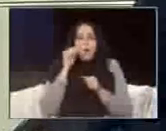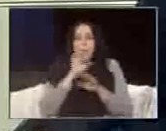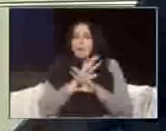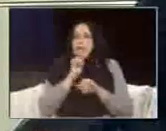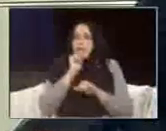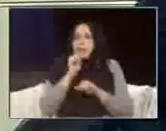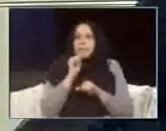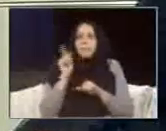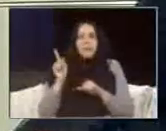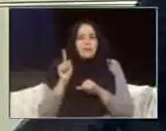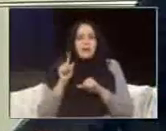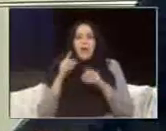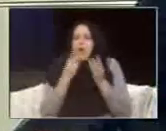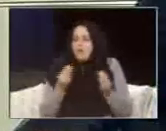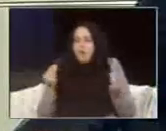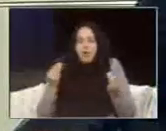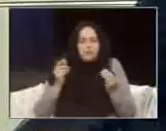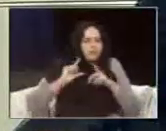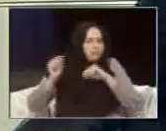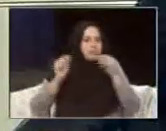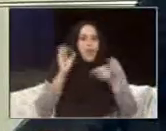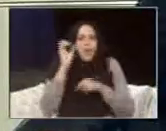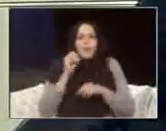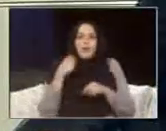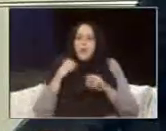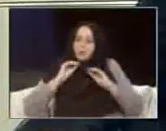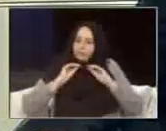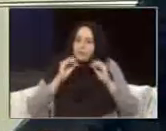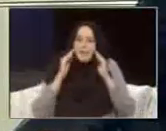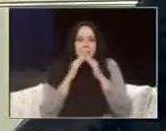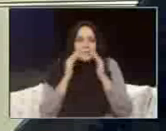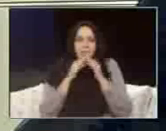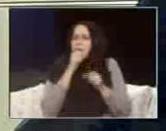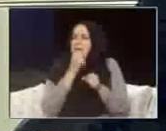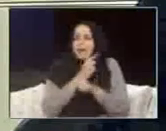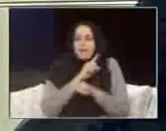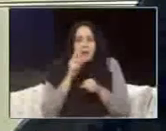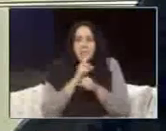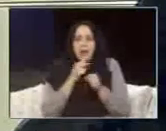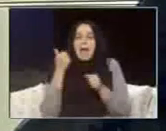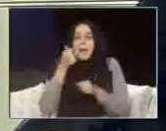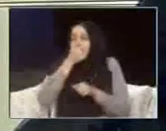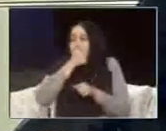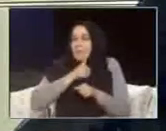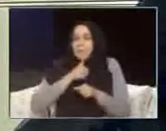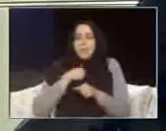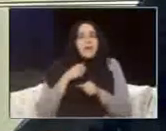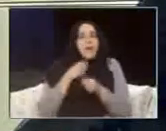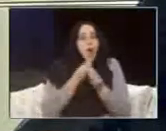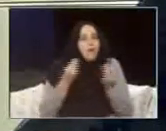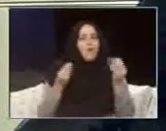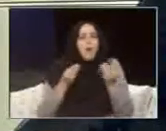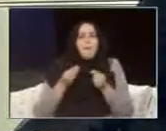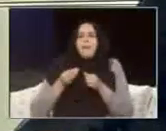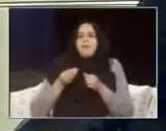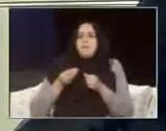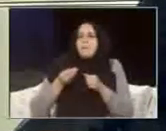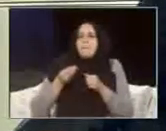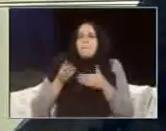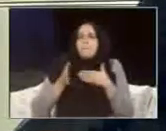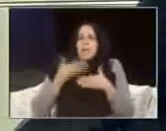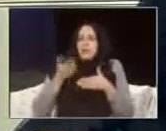هذوك الدراري متشردين كاع ودار في القصدير هو ما يخدمش وكاع، وقال لي ولادي قباح قباح، قلت له معليش دوك